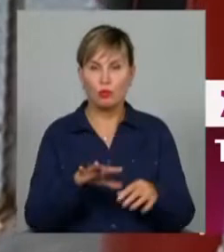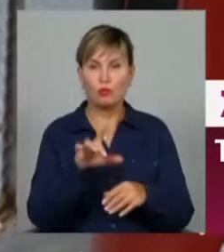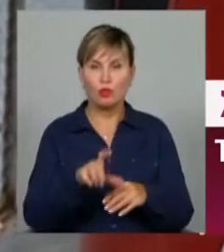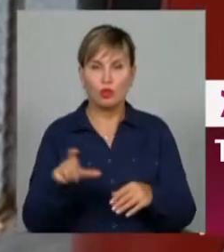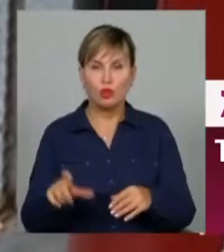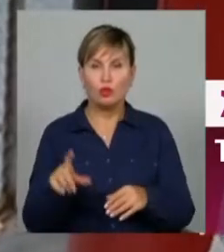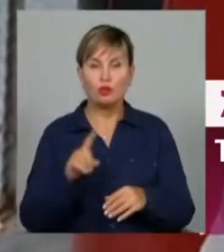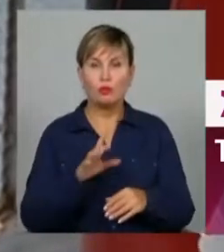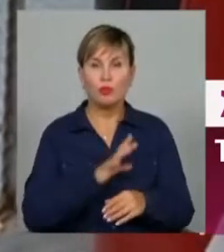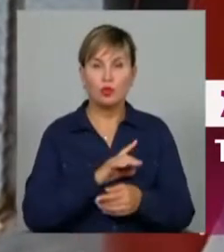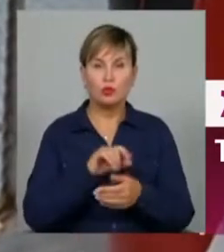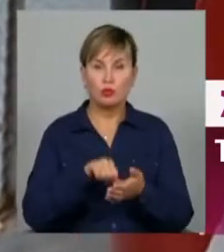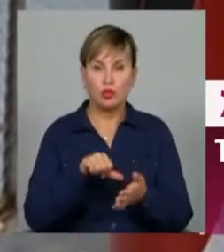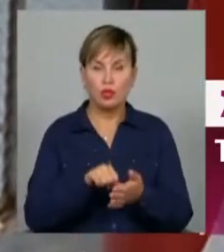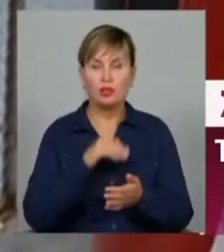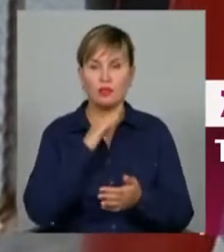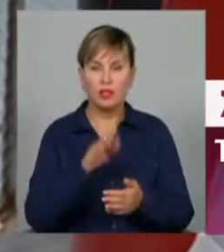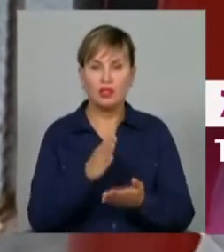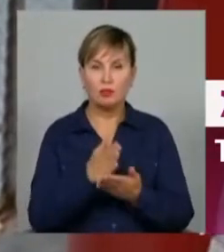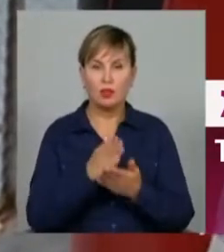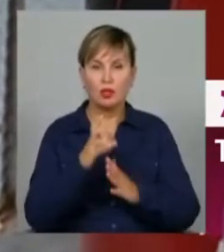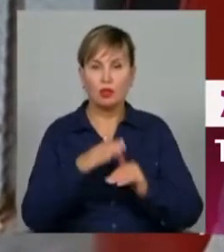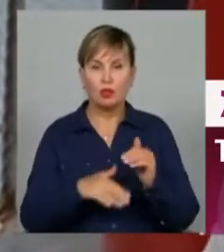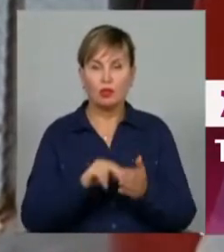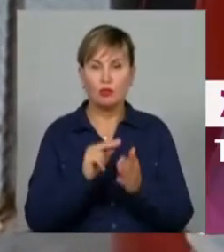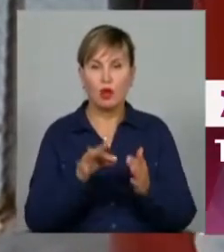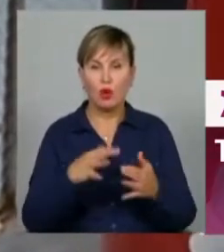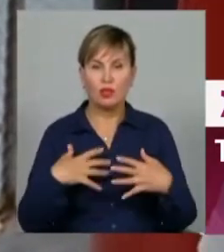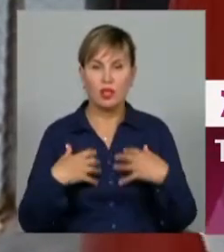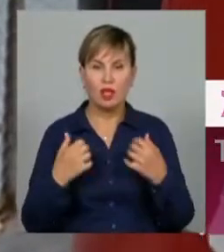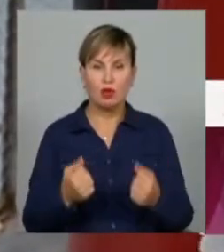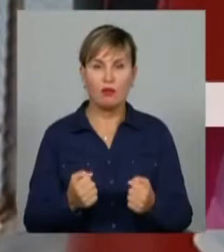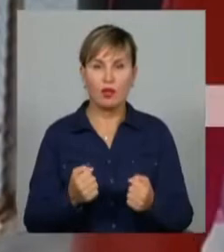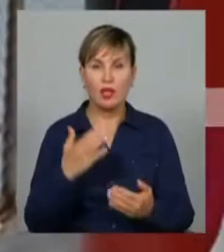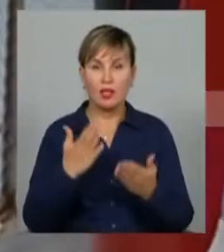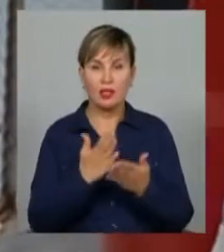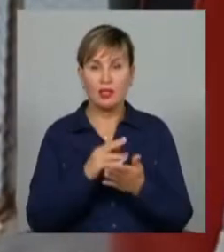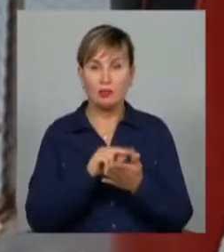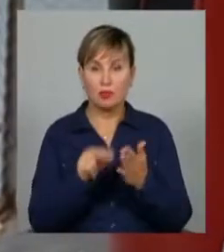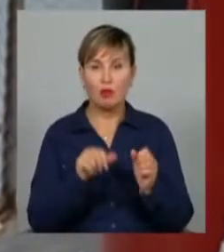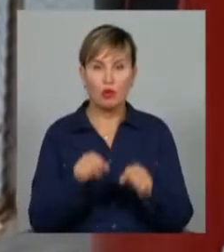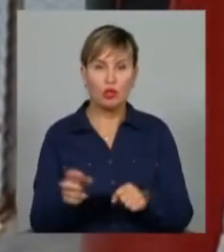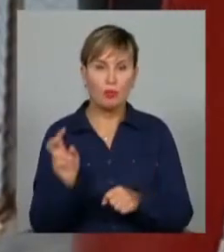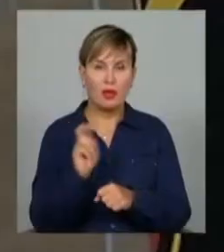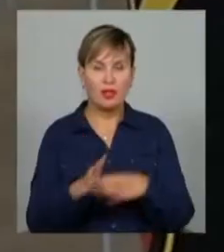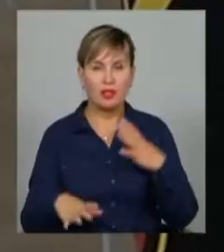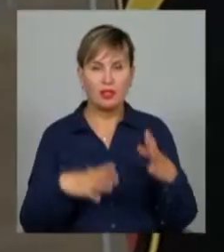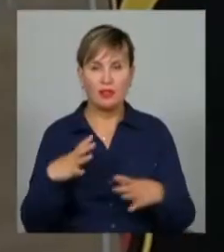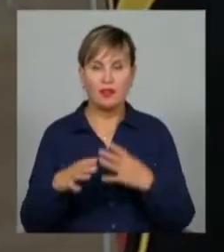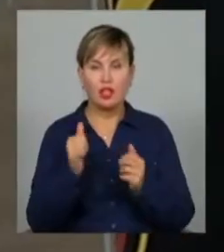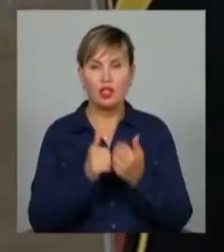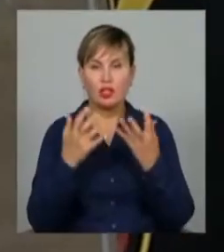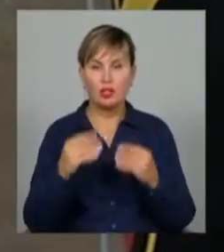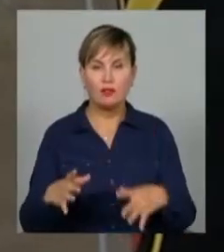контингенту. Чтобы стать участником, достаточно иметь на руках справку о состоянии здоровья. При наличии справки можно приходить и тренироваться.